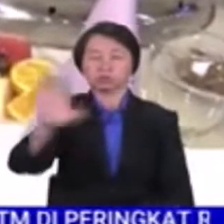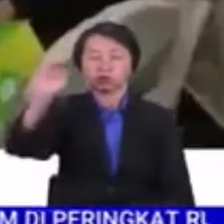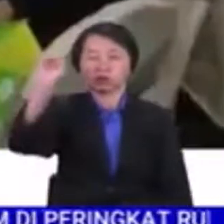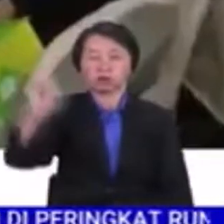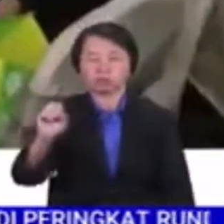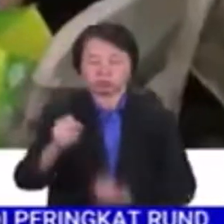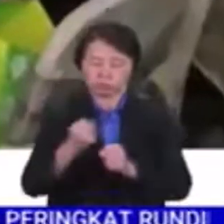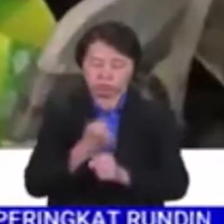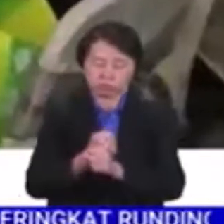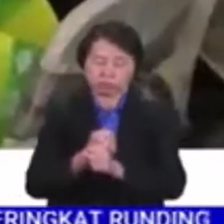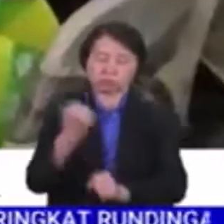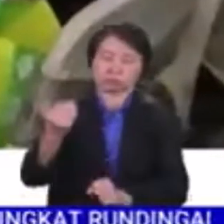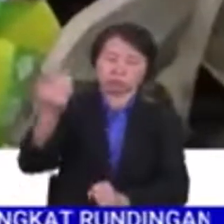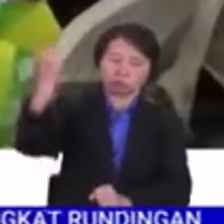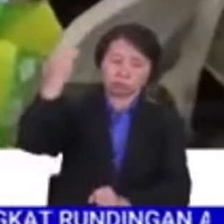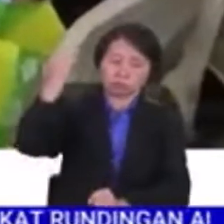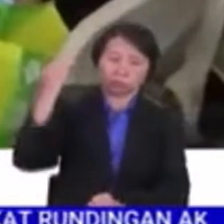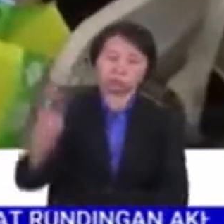55.5% tahun lalu.